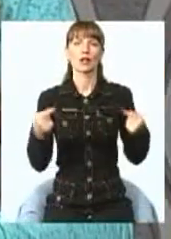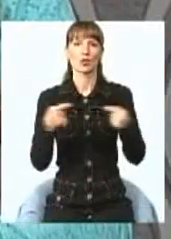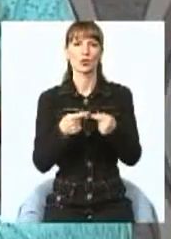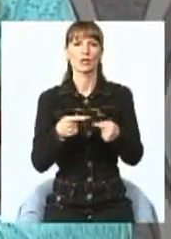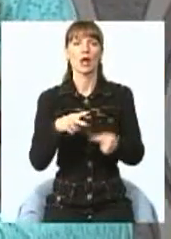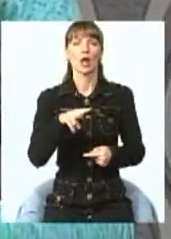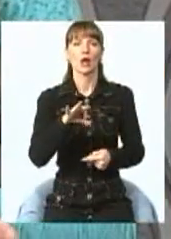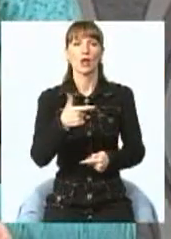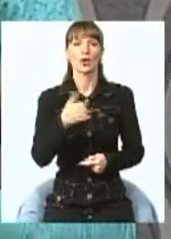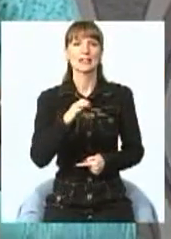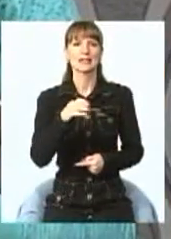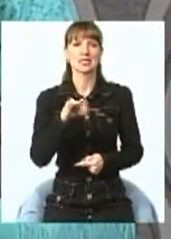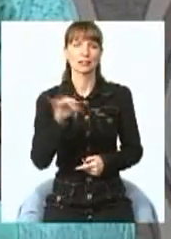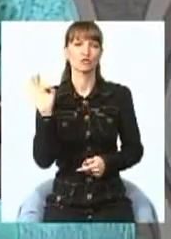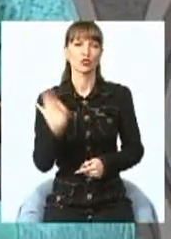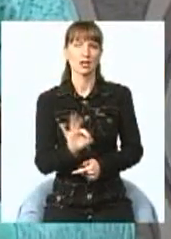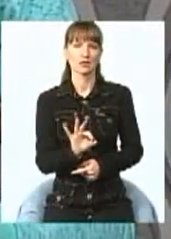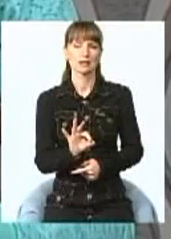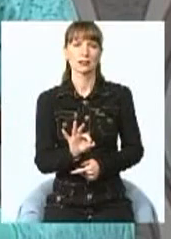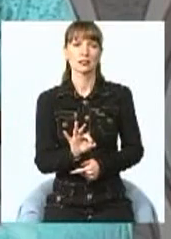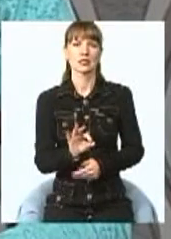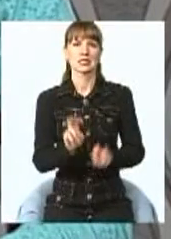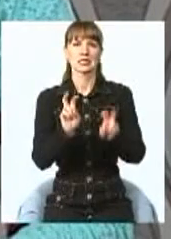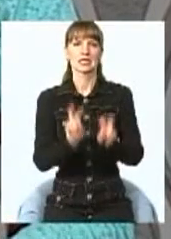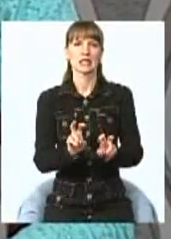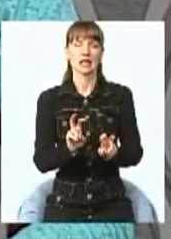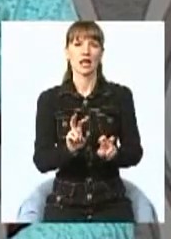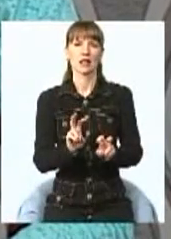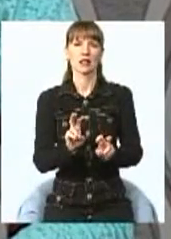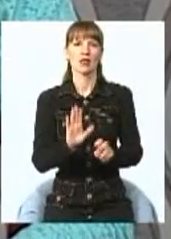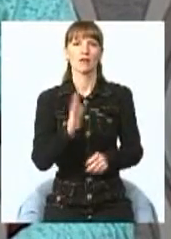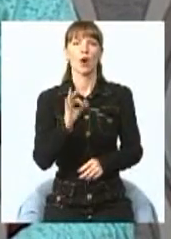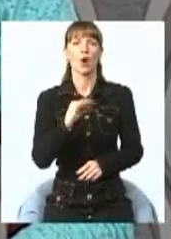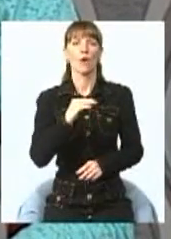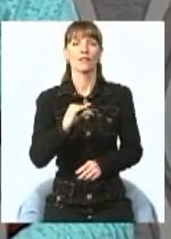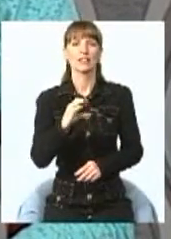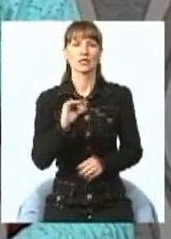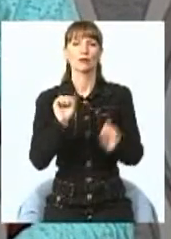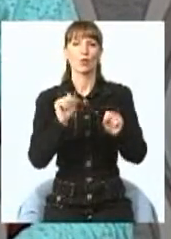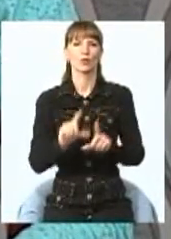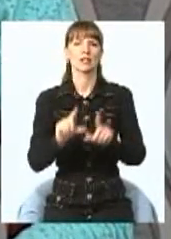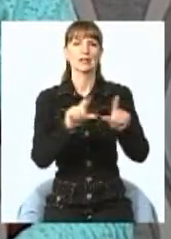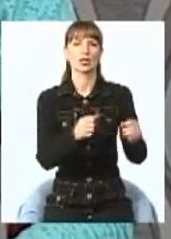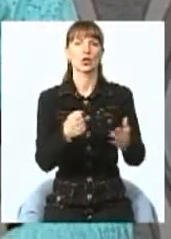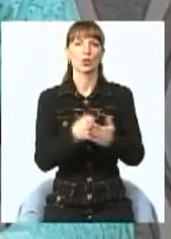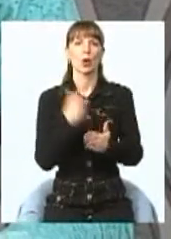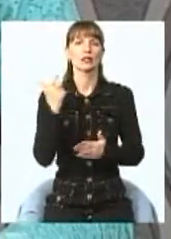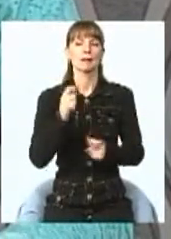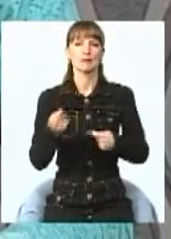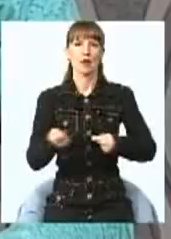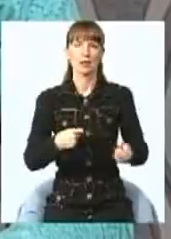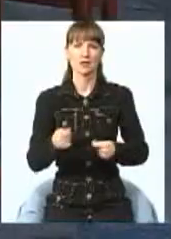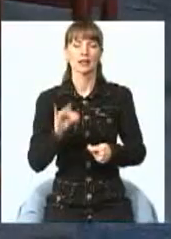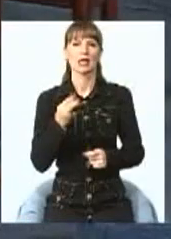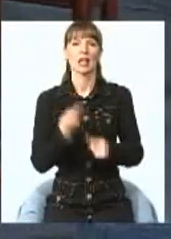Логісти дуже часто не тільки сидять в офісі та працюють, а насправді вони можуть їздити до цих самих власників магазину. Та